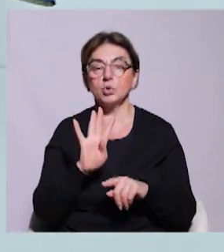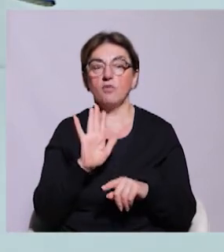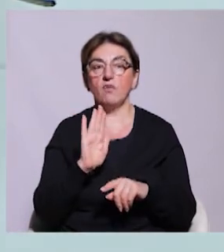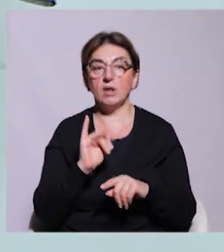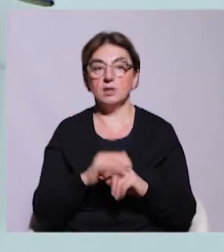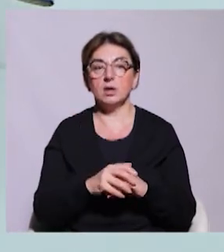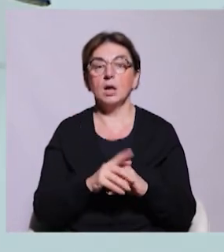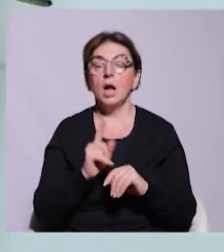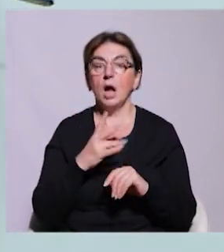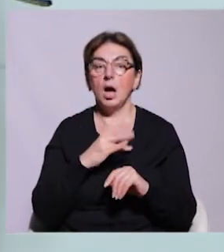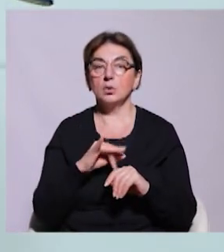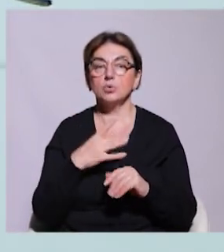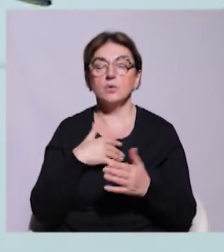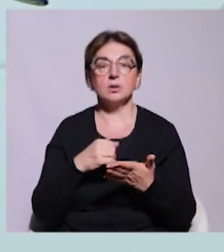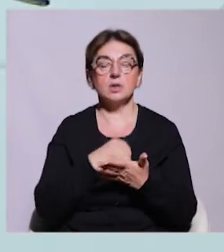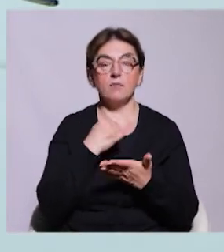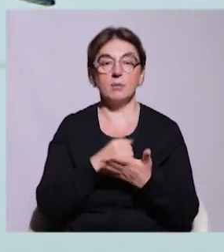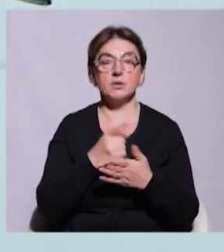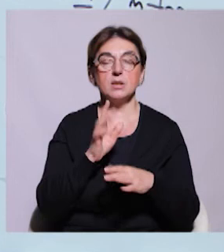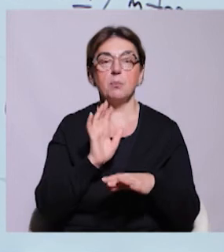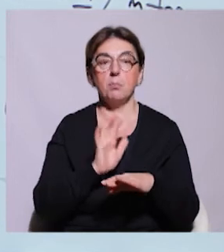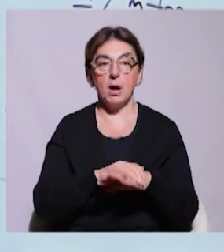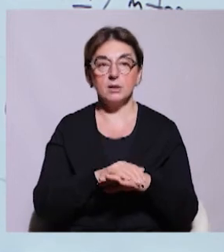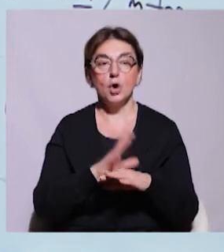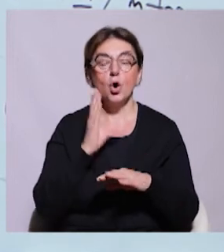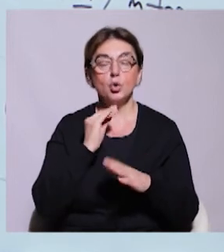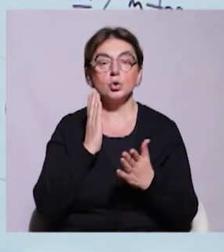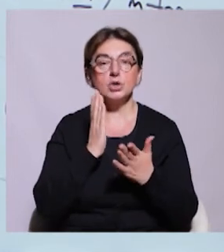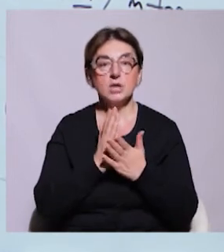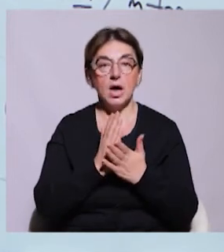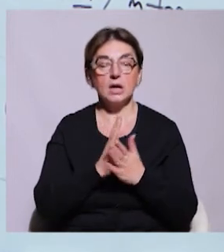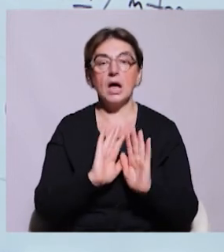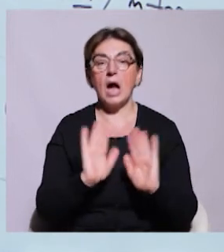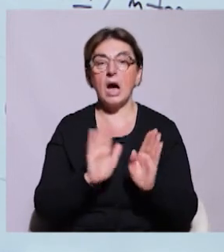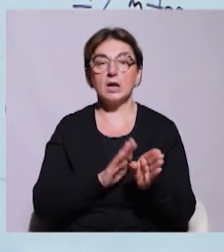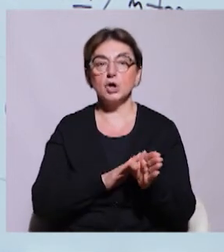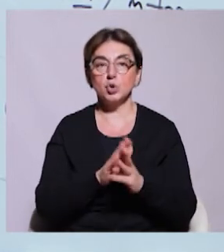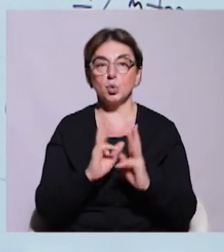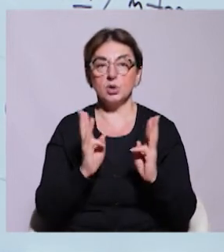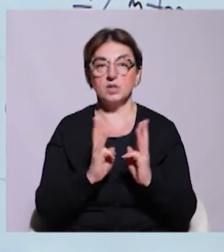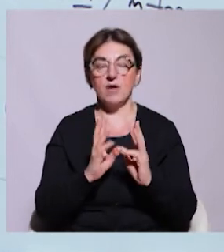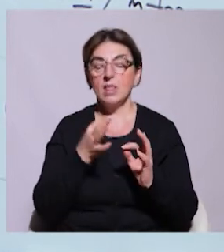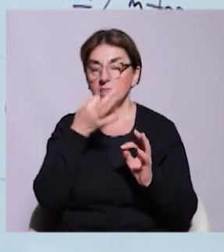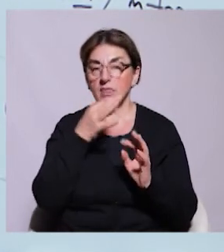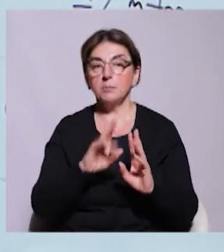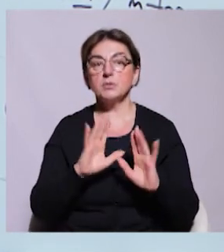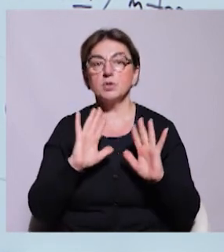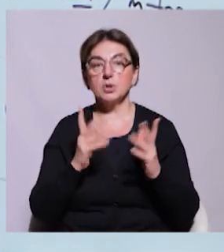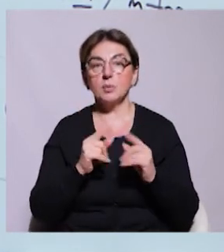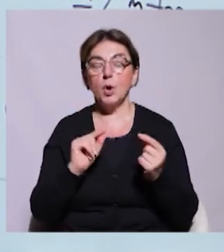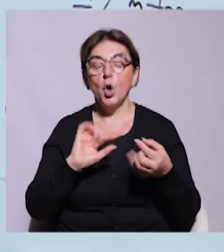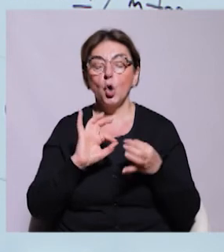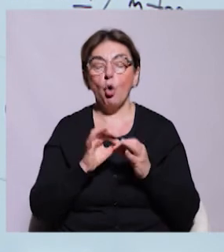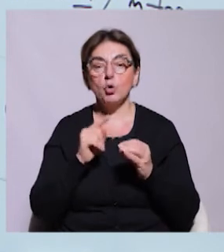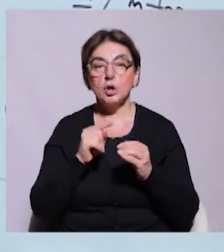ნახშირბადი იქნება ოთხ ვალენტიანი. ანუ ჩვენ დავამტკიცეთ ის ფაქტი, რომ როდესაც მიმდინარეობს არასრული წვა, ნებისმიერ შემთხვევაში